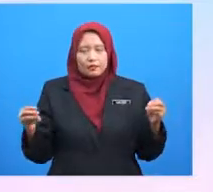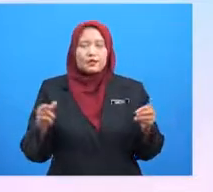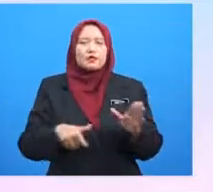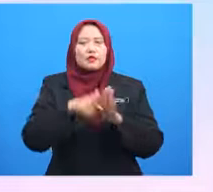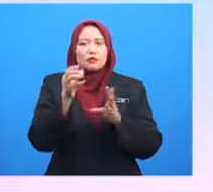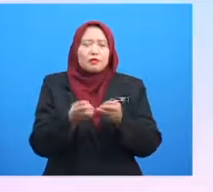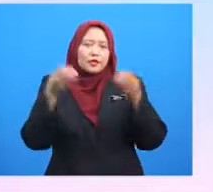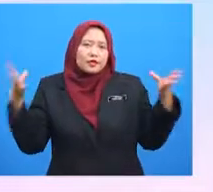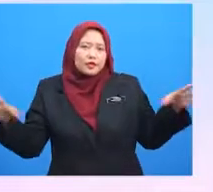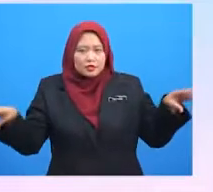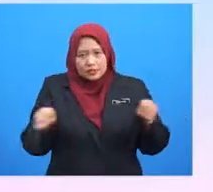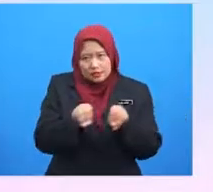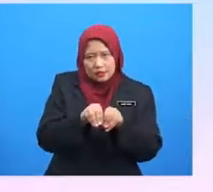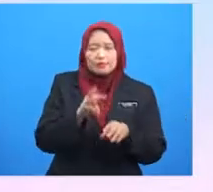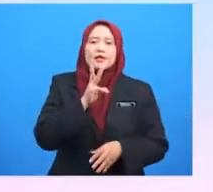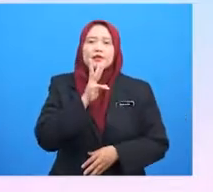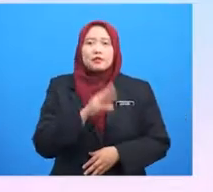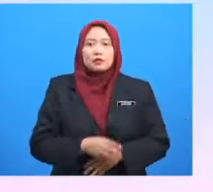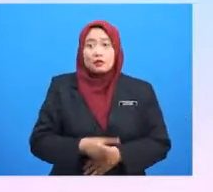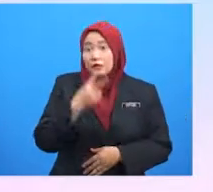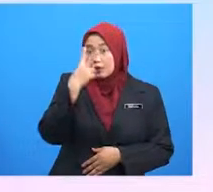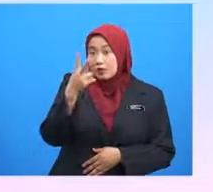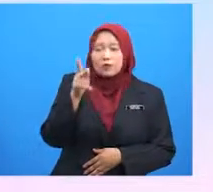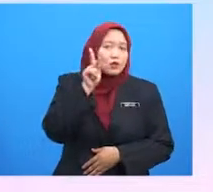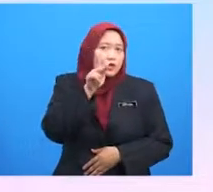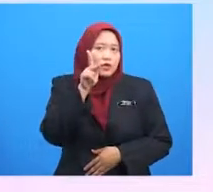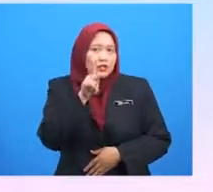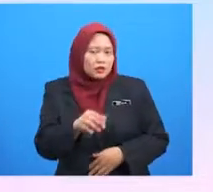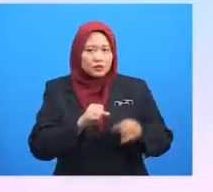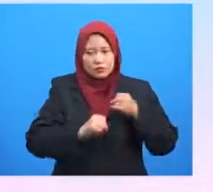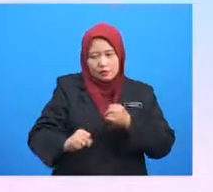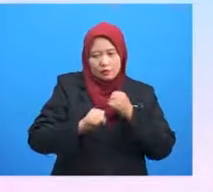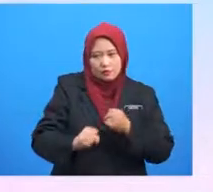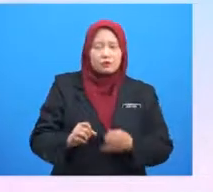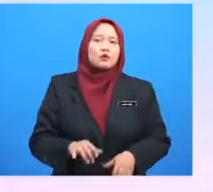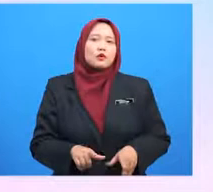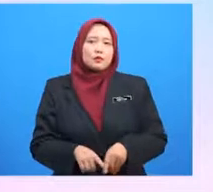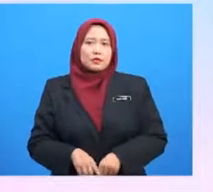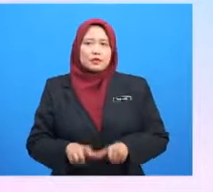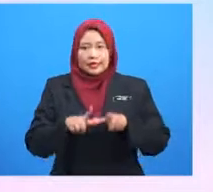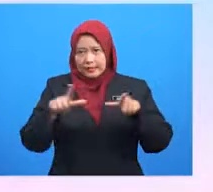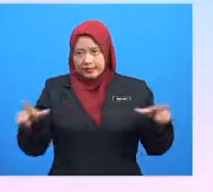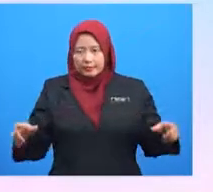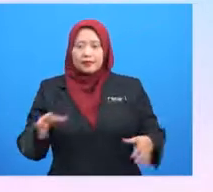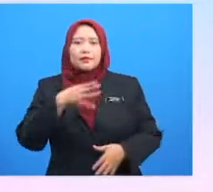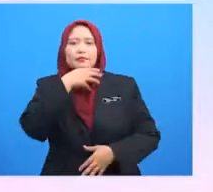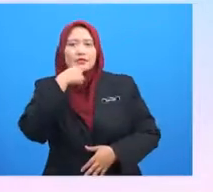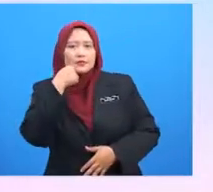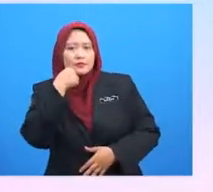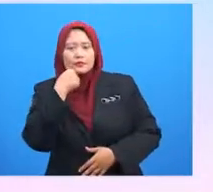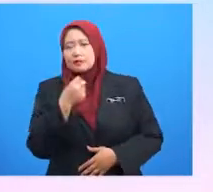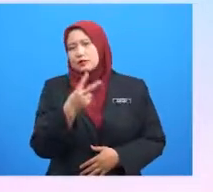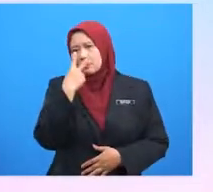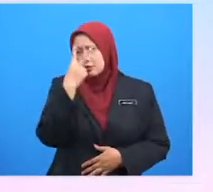air. Ha, tengok tu. Kakak sedang mop lantai yang basah. Lihat pula situasi